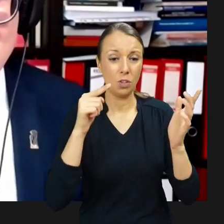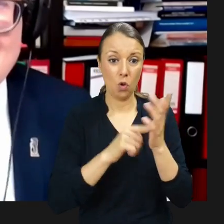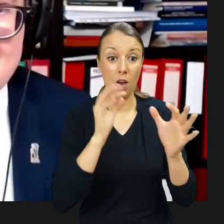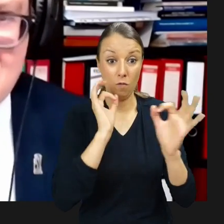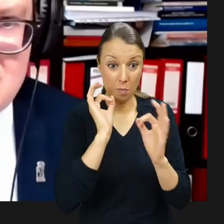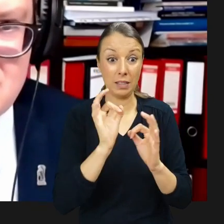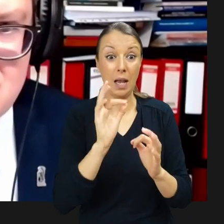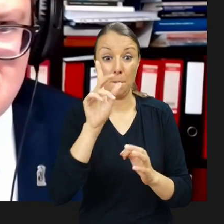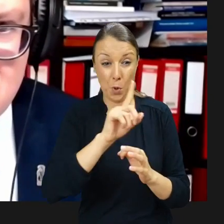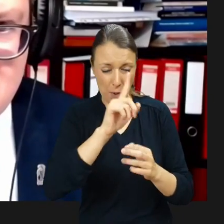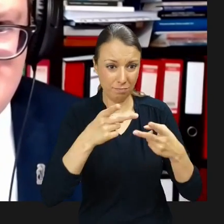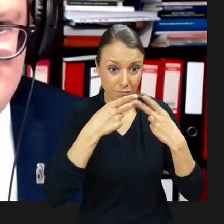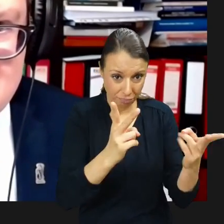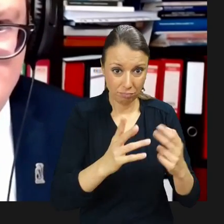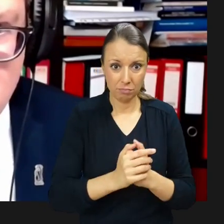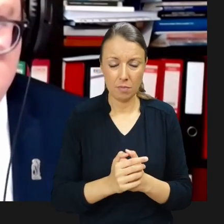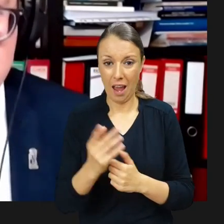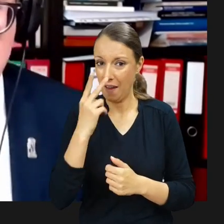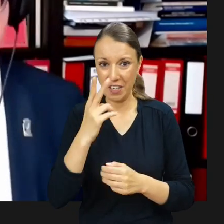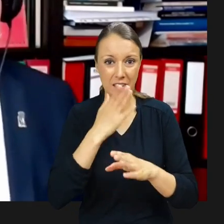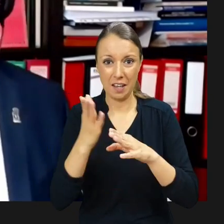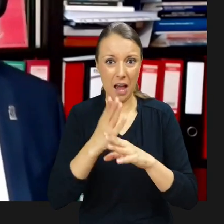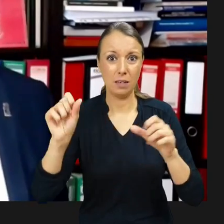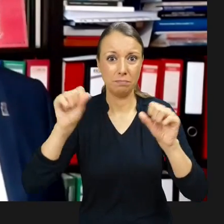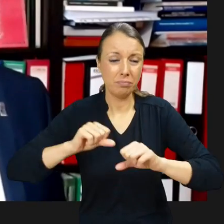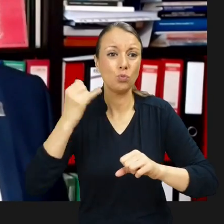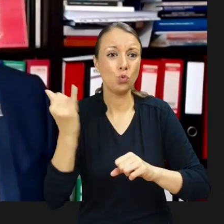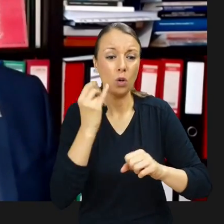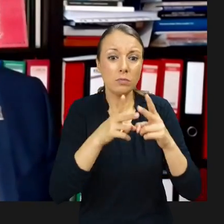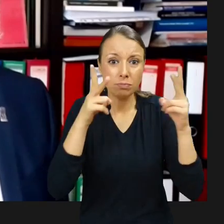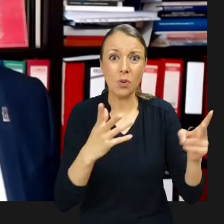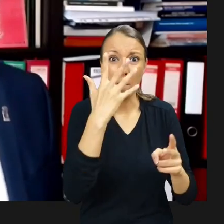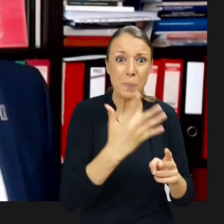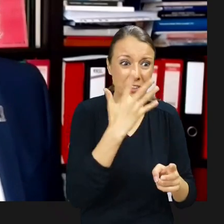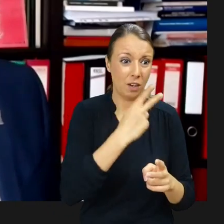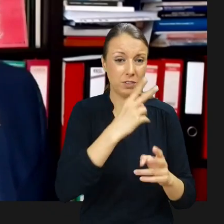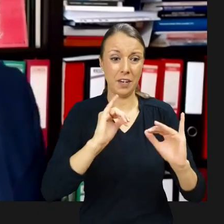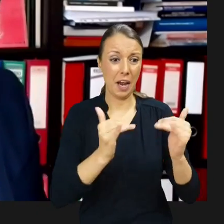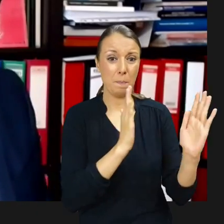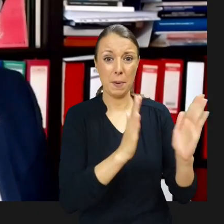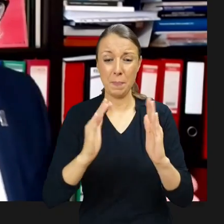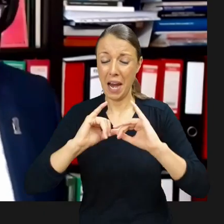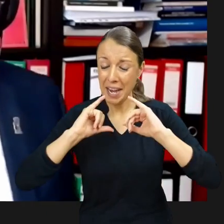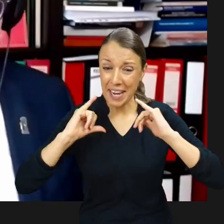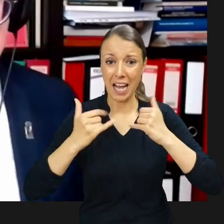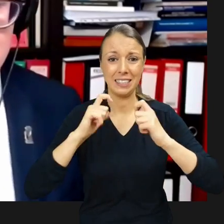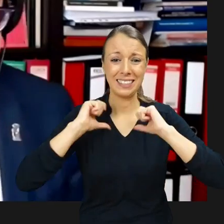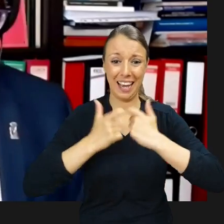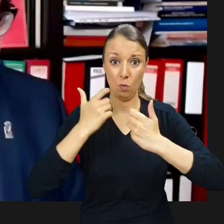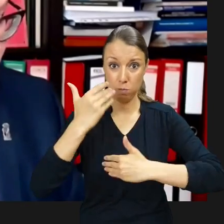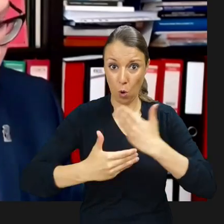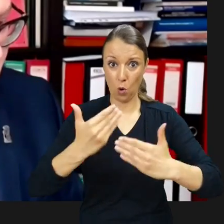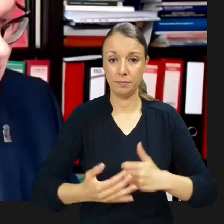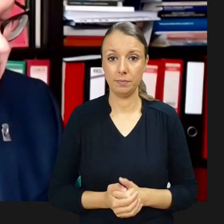pokazuje klęskę całego postępowania tego dotyczącego, bo być